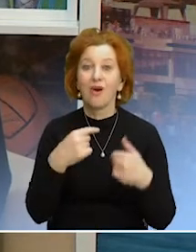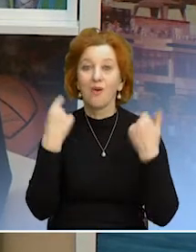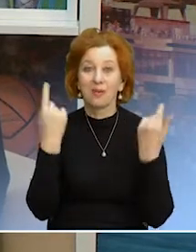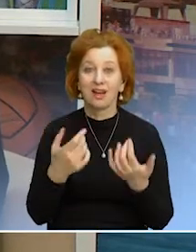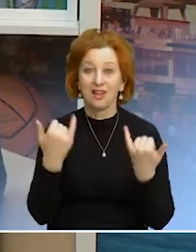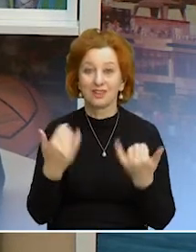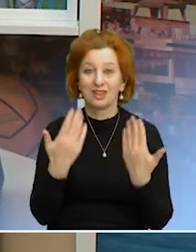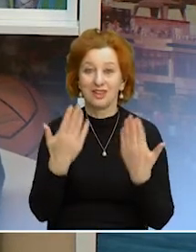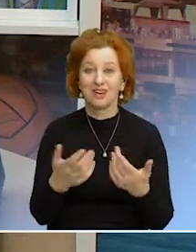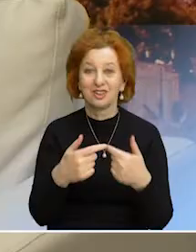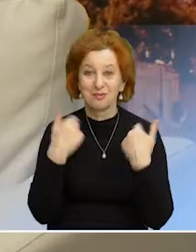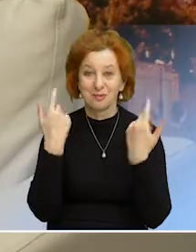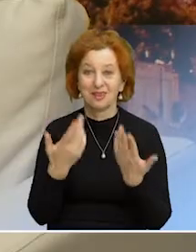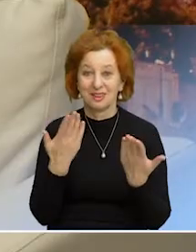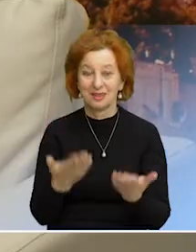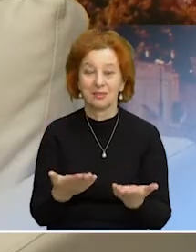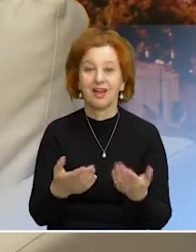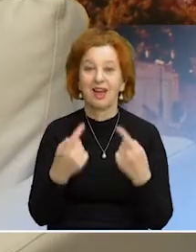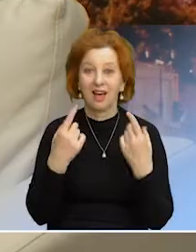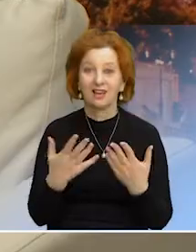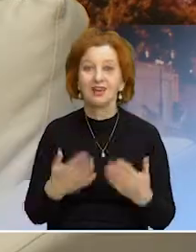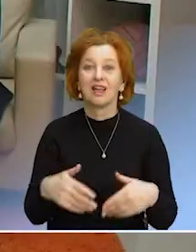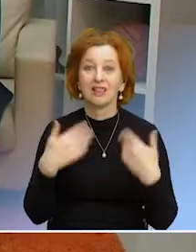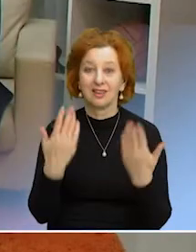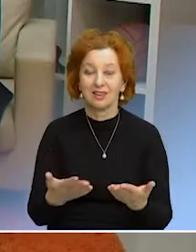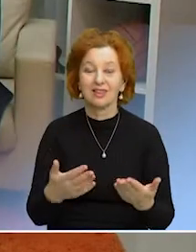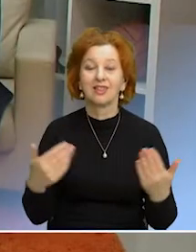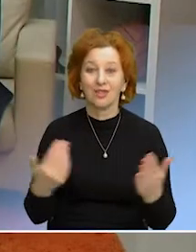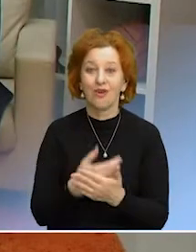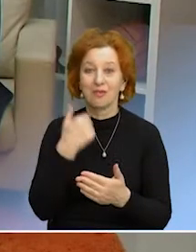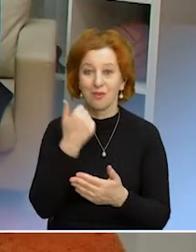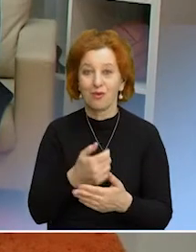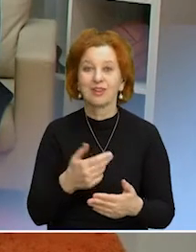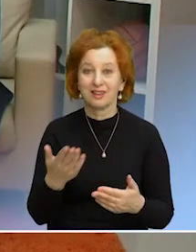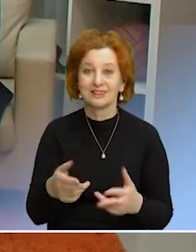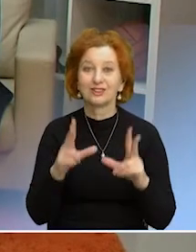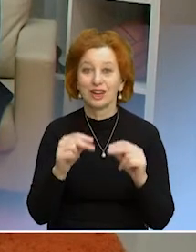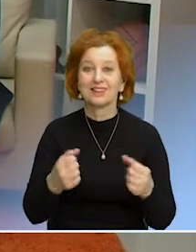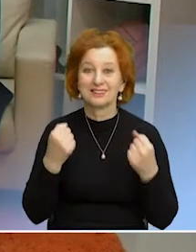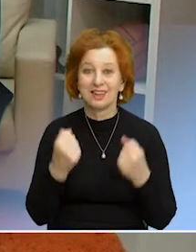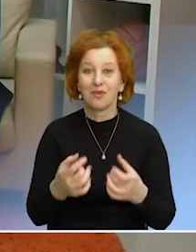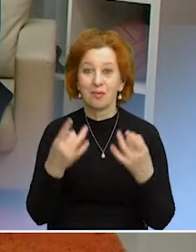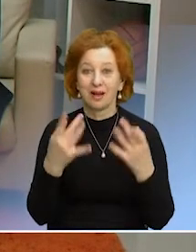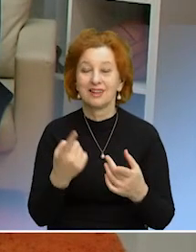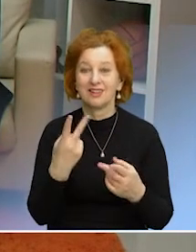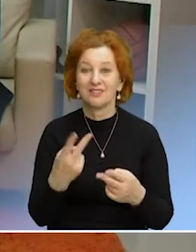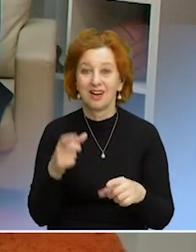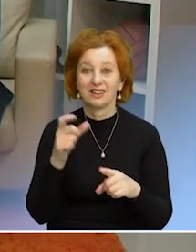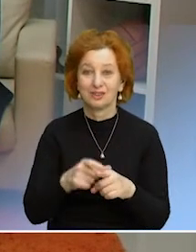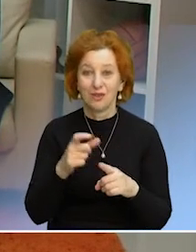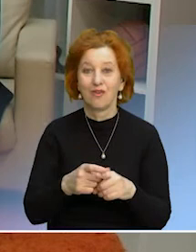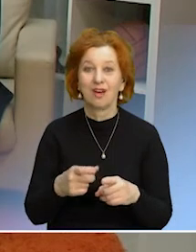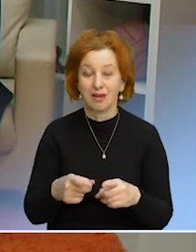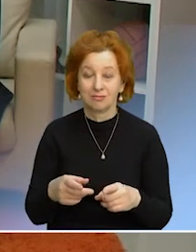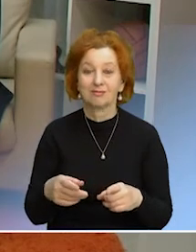очаровательными улыбками, какая сейчас на вашем лице. Спасибо. Вас, конечно же, с наступающим Новым годом. Спасибо. Как принято говорить, счастье, здоровье. Такие простые два слова, может